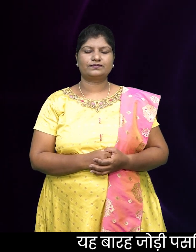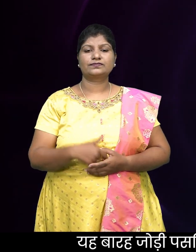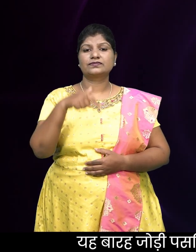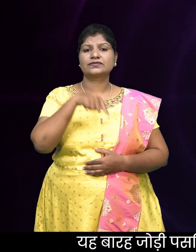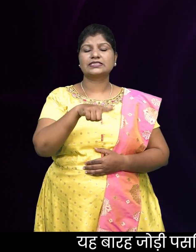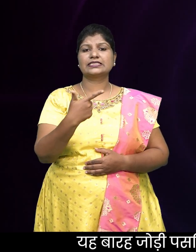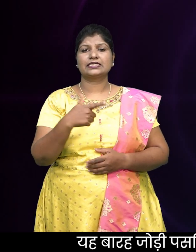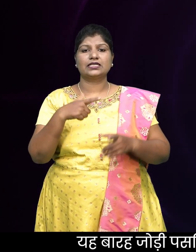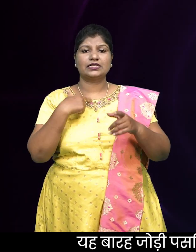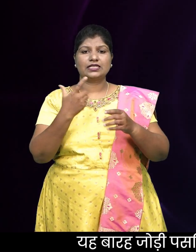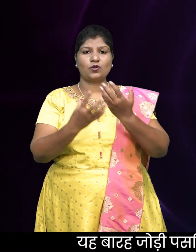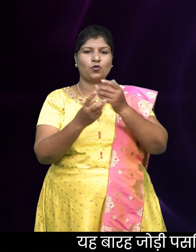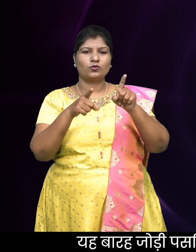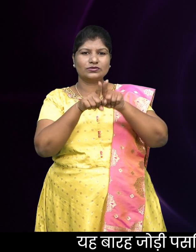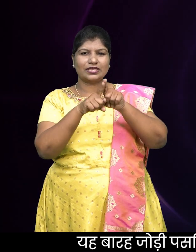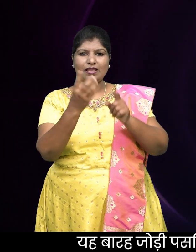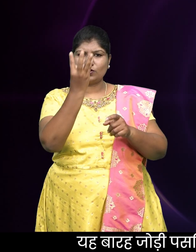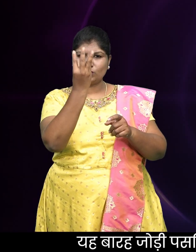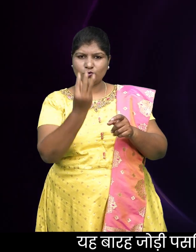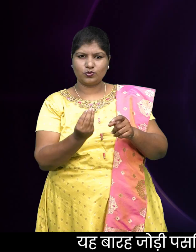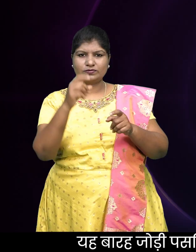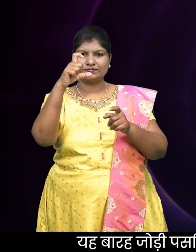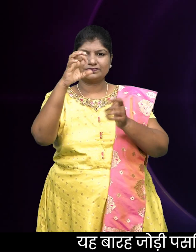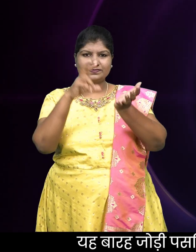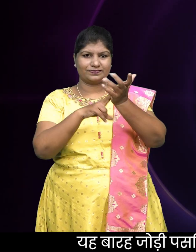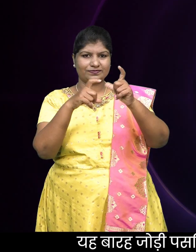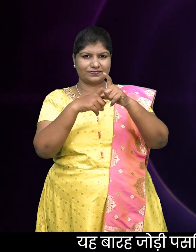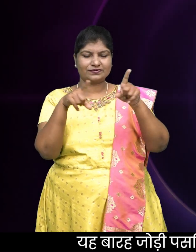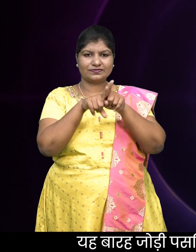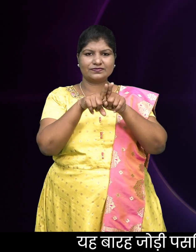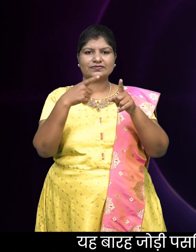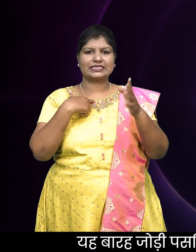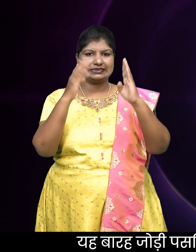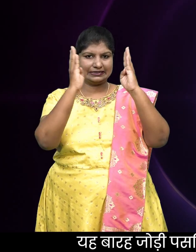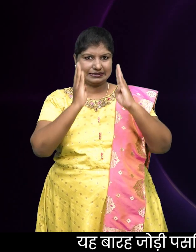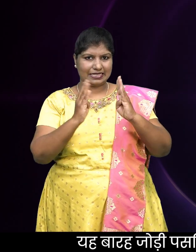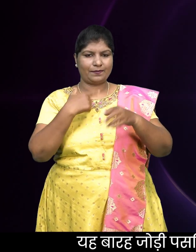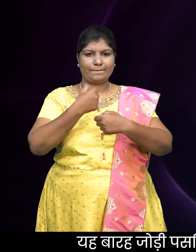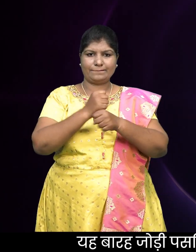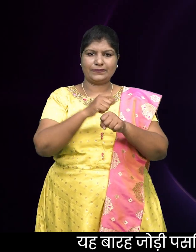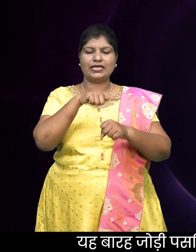यह 12 जोड़ी पसलियों से बना एक शंकु के आकार की संरचना है।